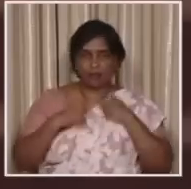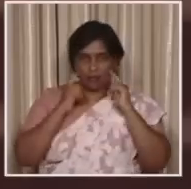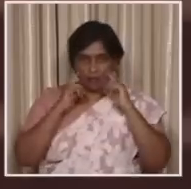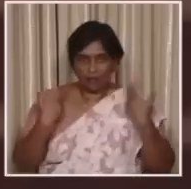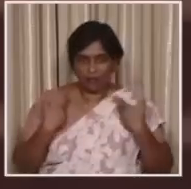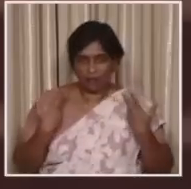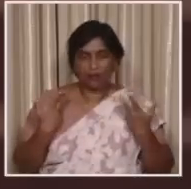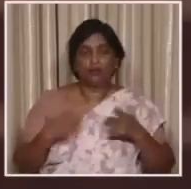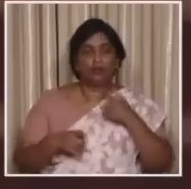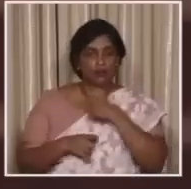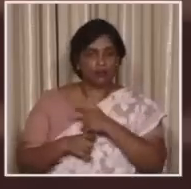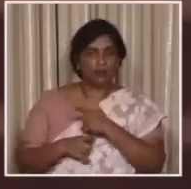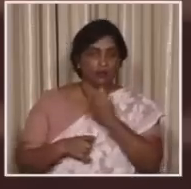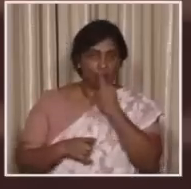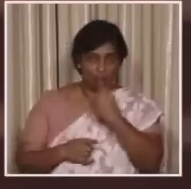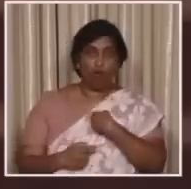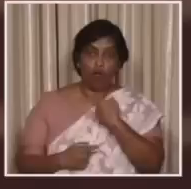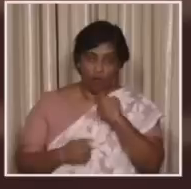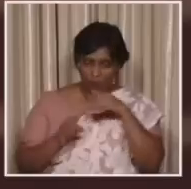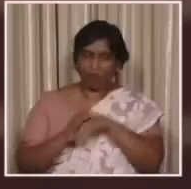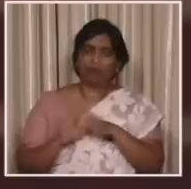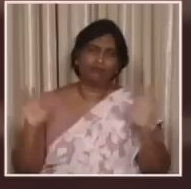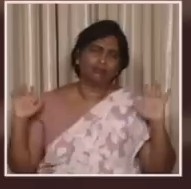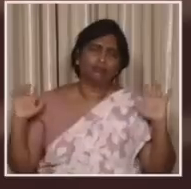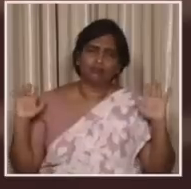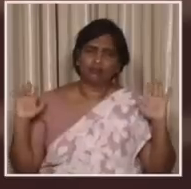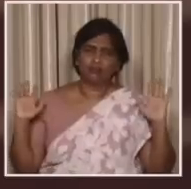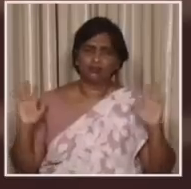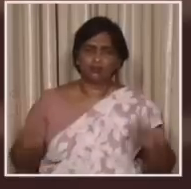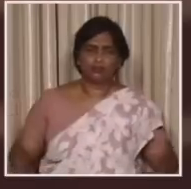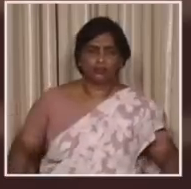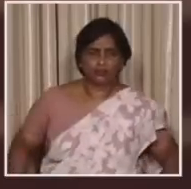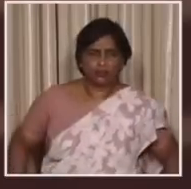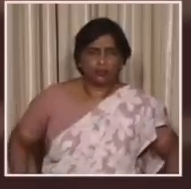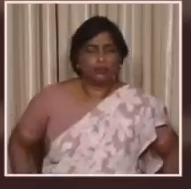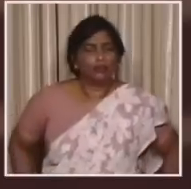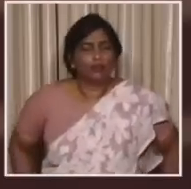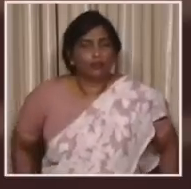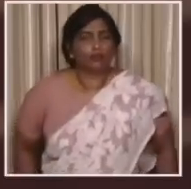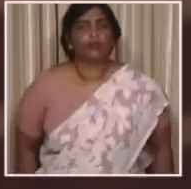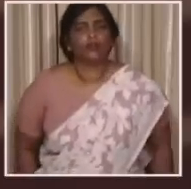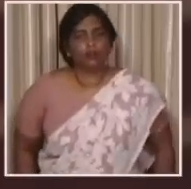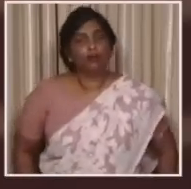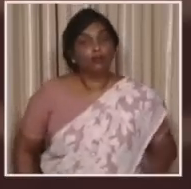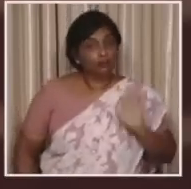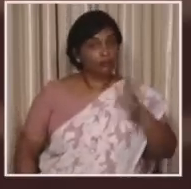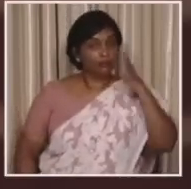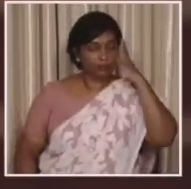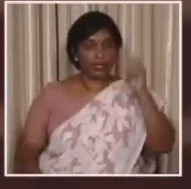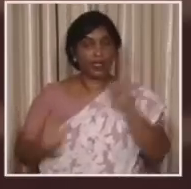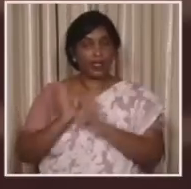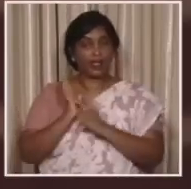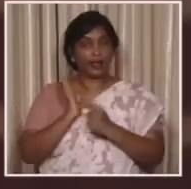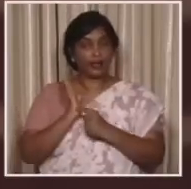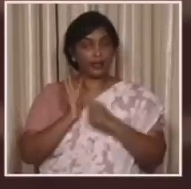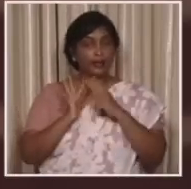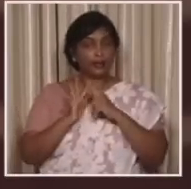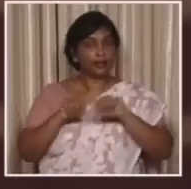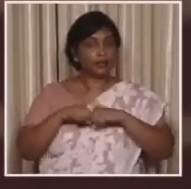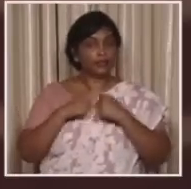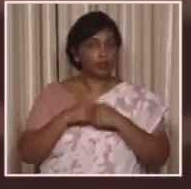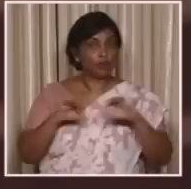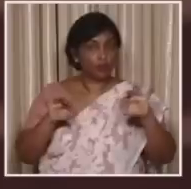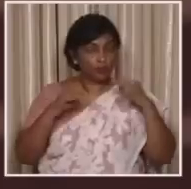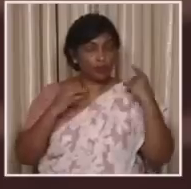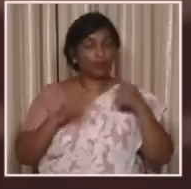නැහැ. එතුමා අපි කියනවා නෝ මං හිටියා කියලා කෙච්චරයි. හැබැයි මතක තියාගන්න LTT සංවිධානය දුර්වල වුණේ